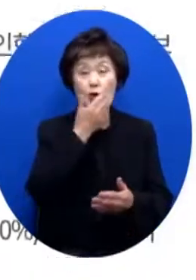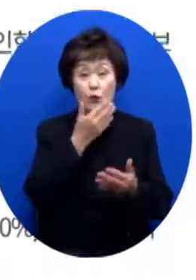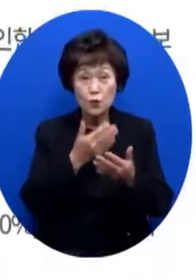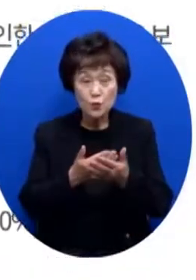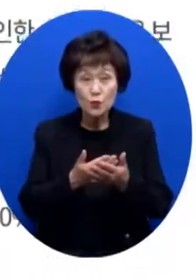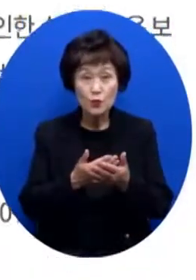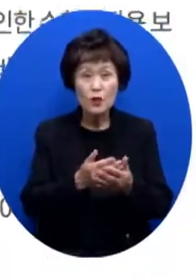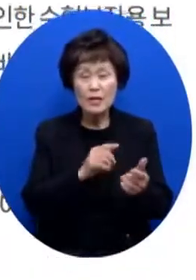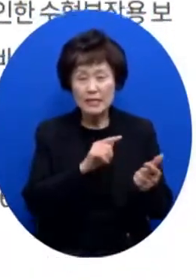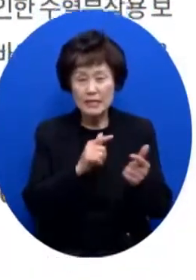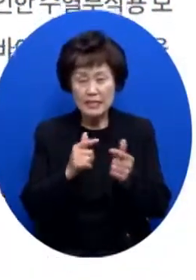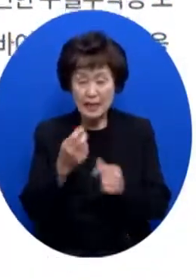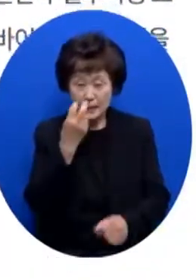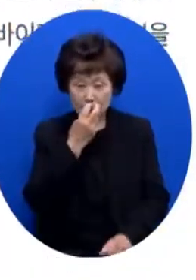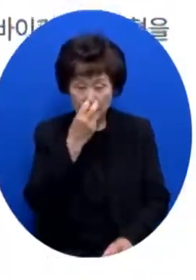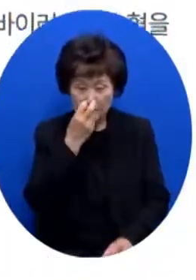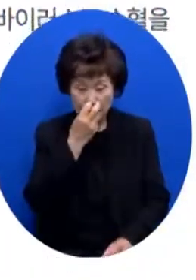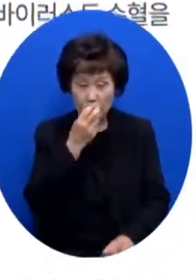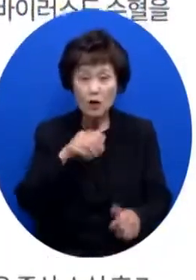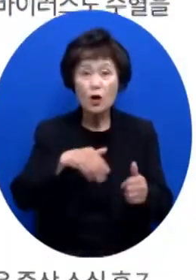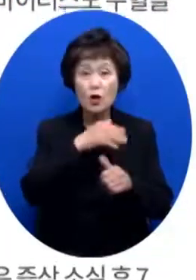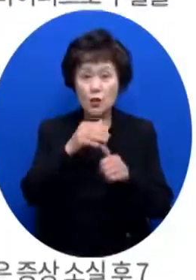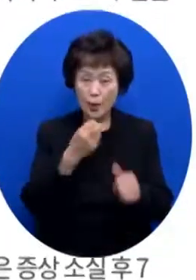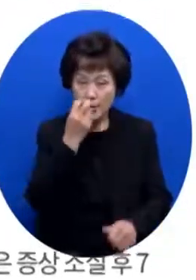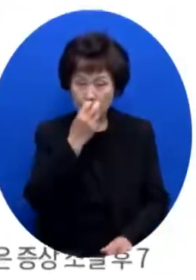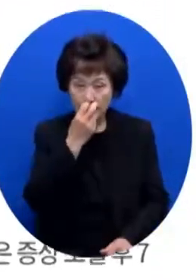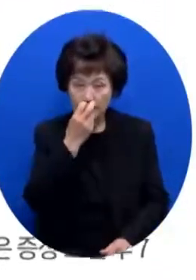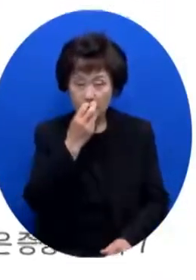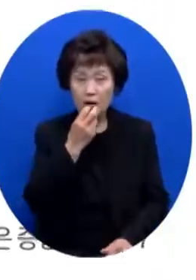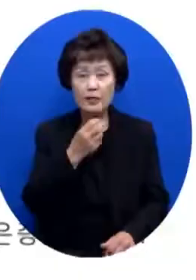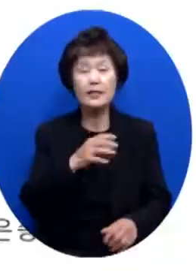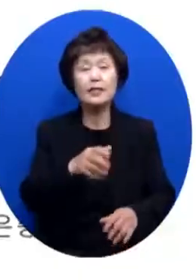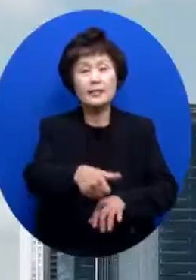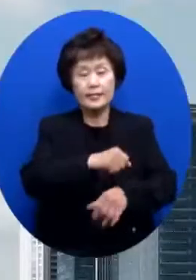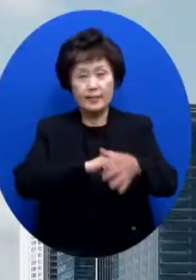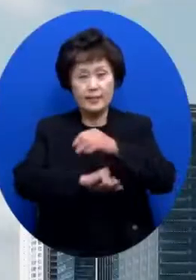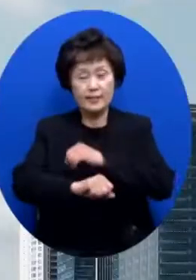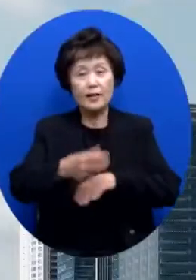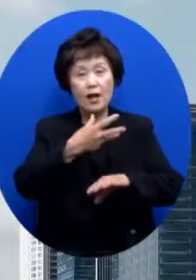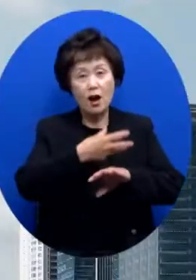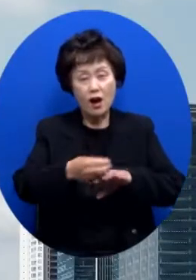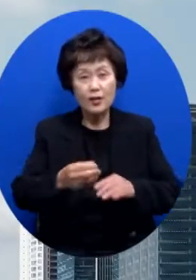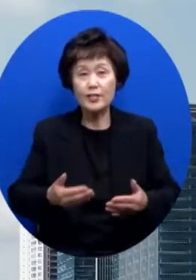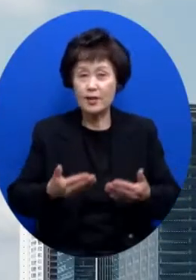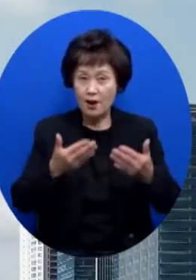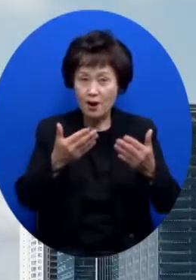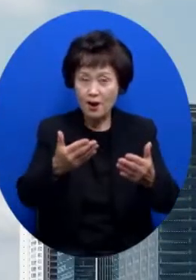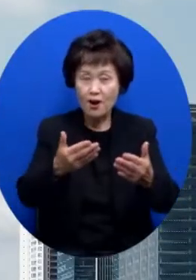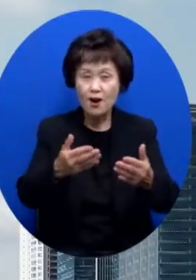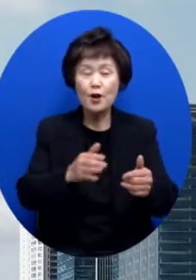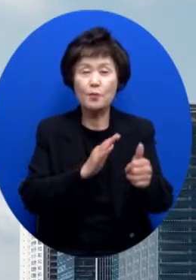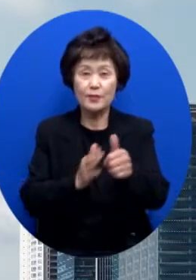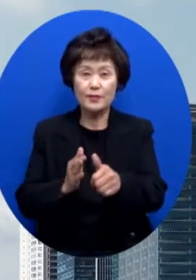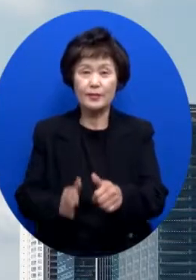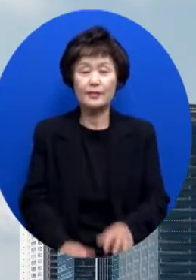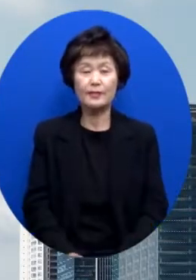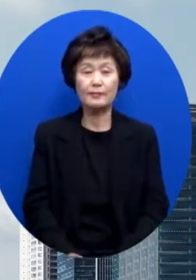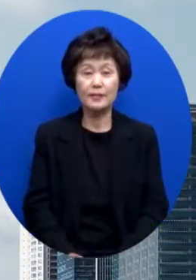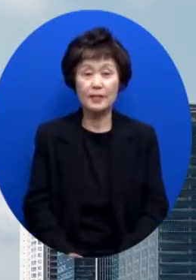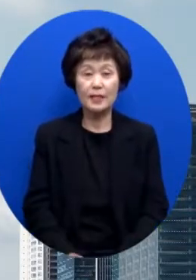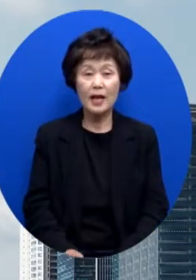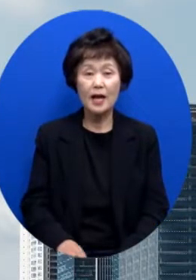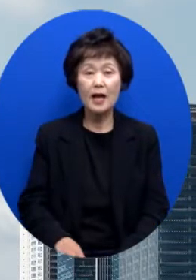기간 등을 검토해 결정했다며 적극적인 헌혈 동참을 요청했습니다. 국내 연구진이 코로나 바이러스를